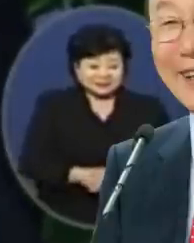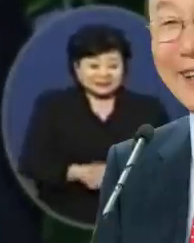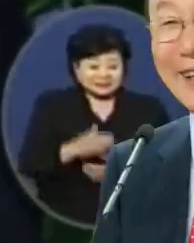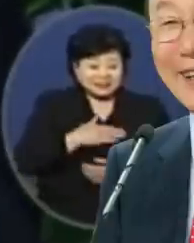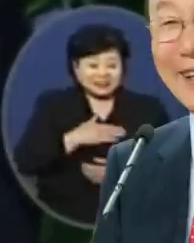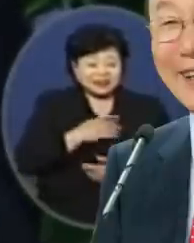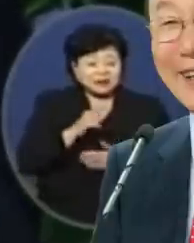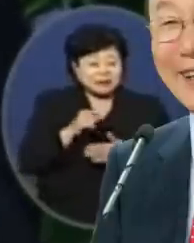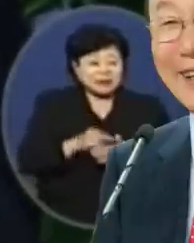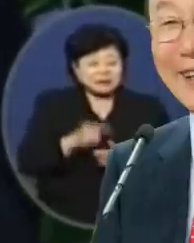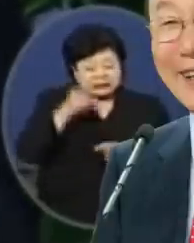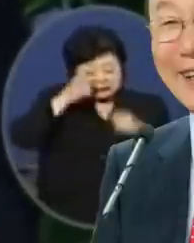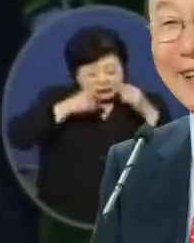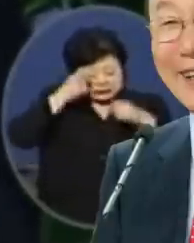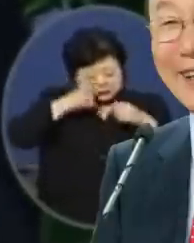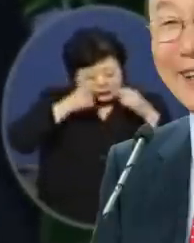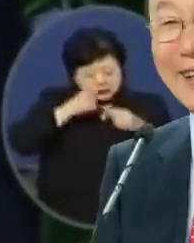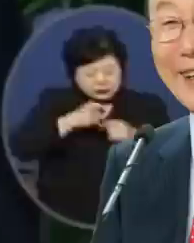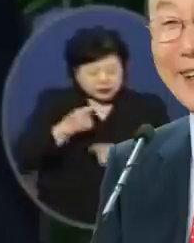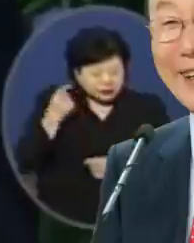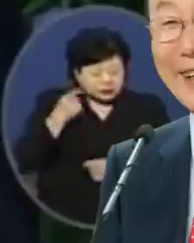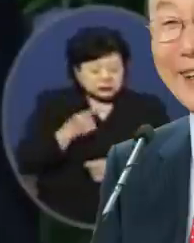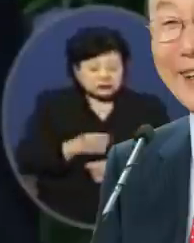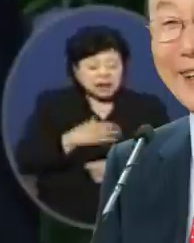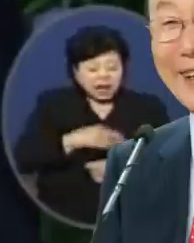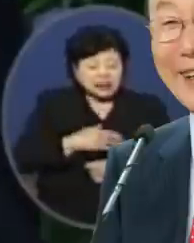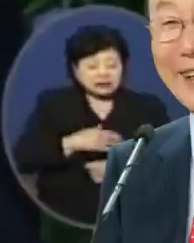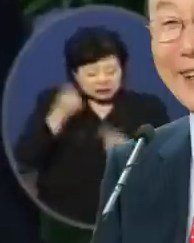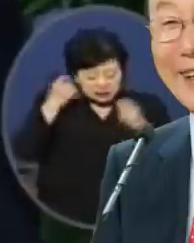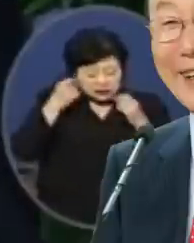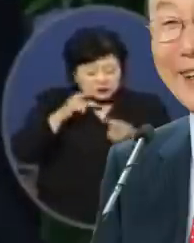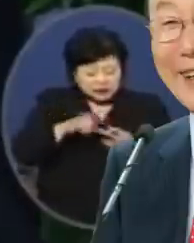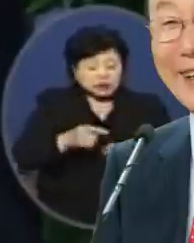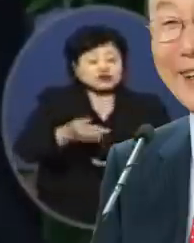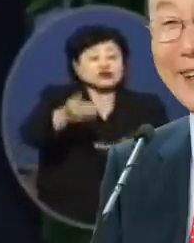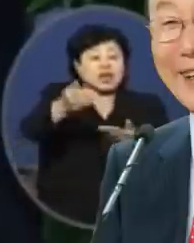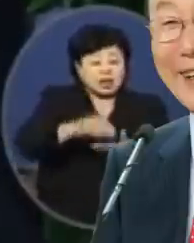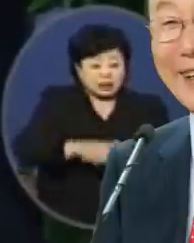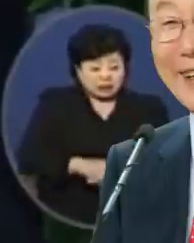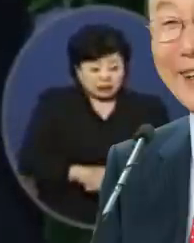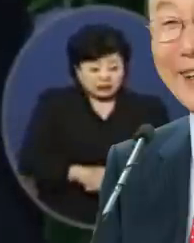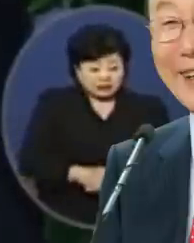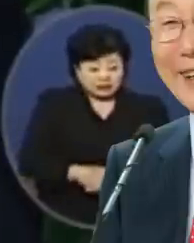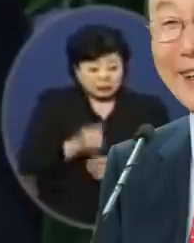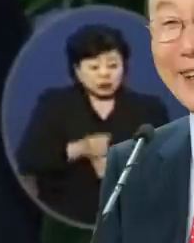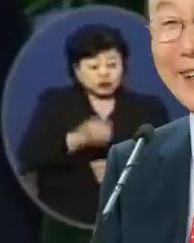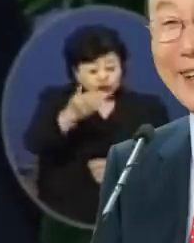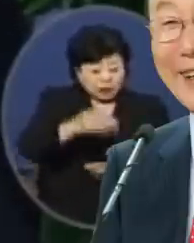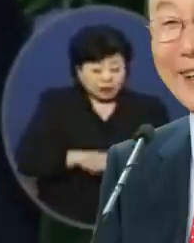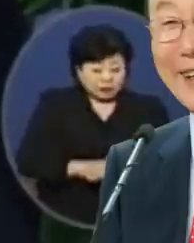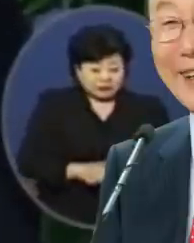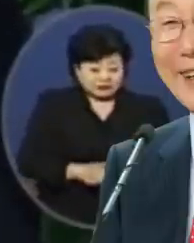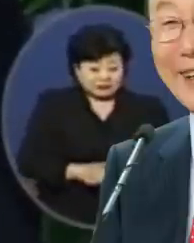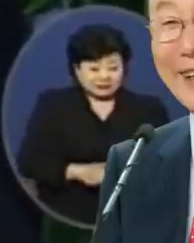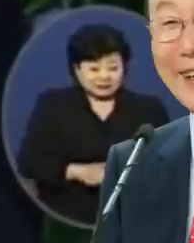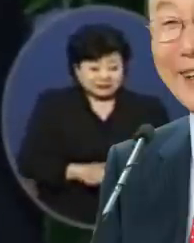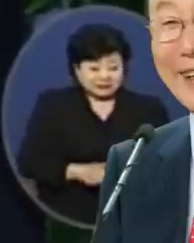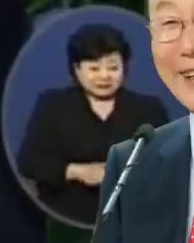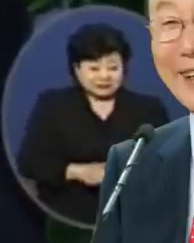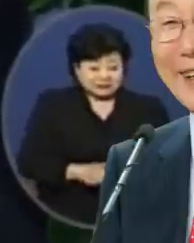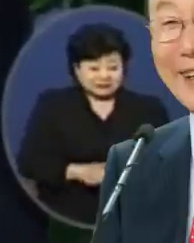나는 늘 마음이 슬프다 늘 슬프다. 그래 슬퍼? 오케이 슬프게 만들어주마.